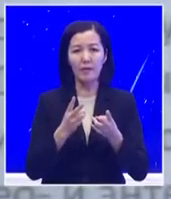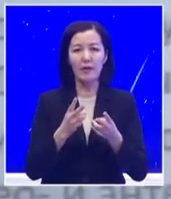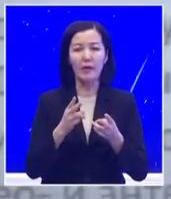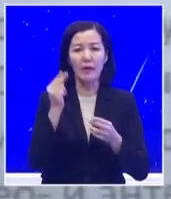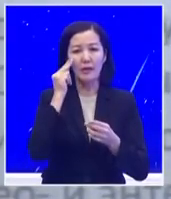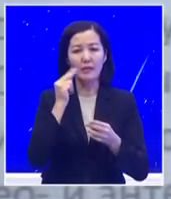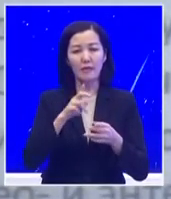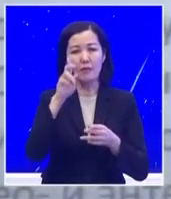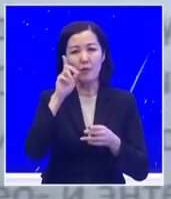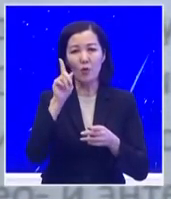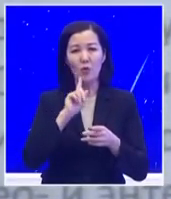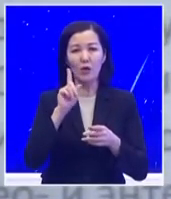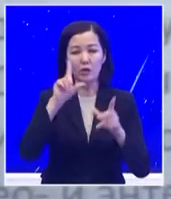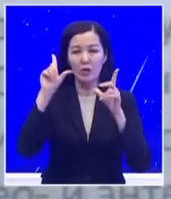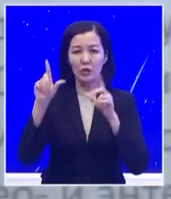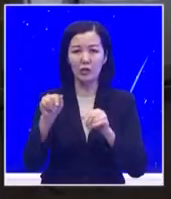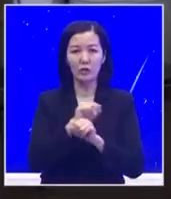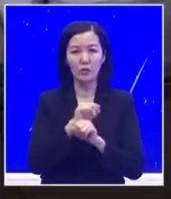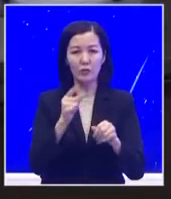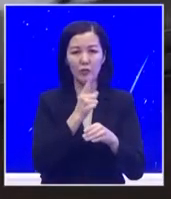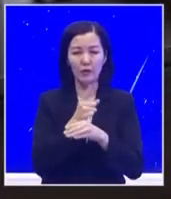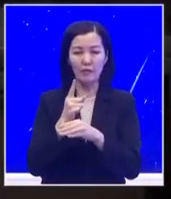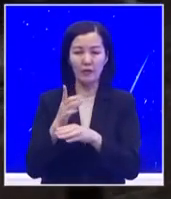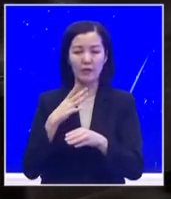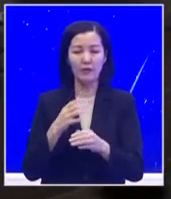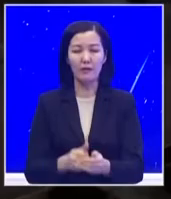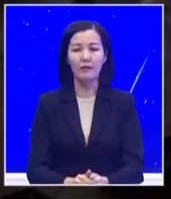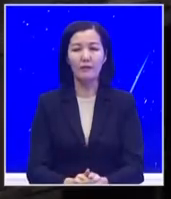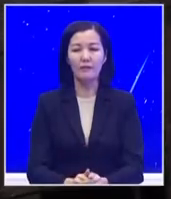Қытай мемлекетіне уақытша шықпауға кеңес берді.